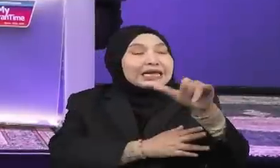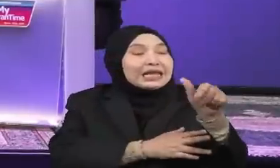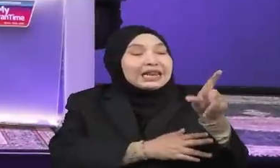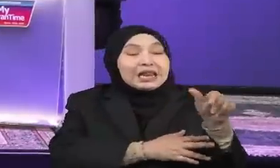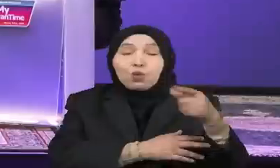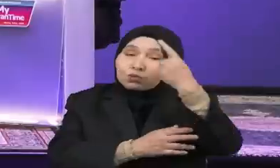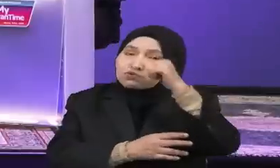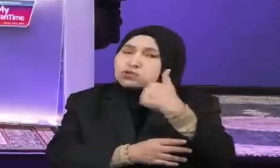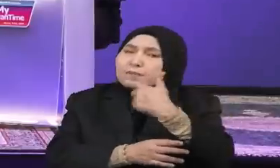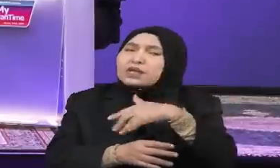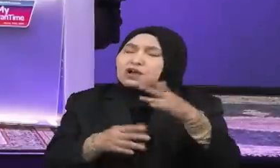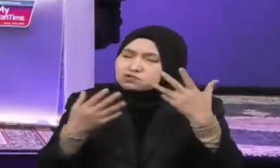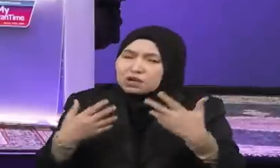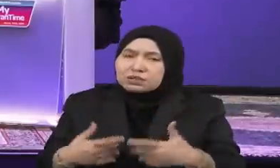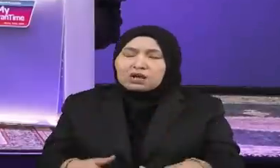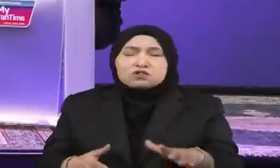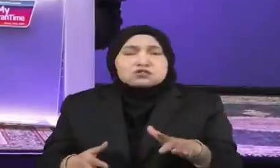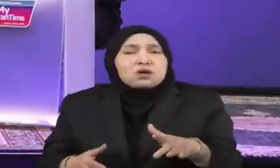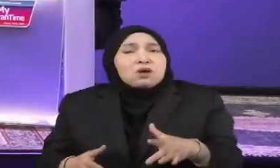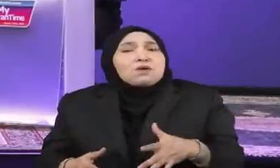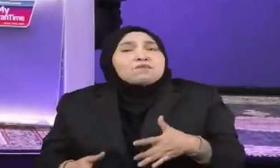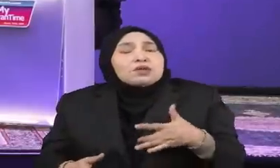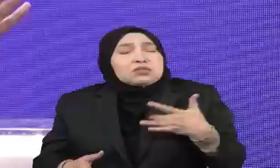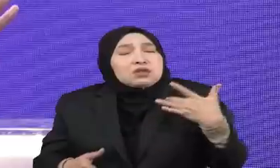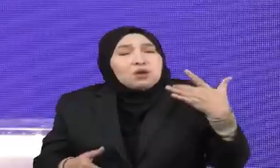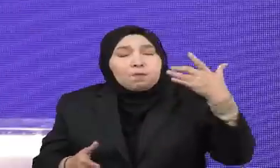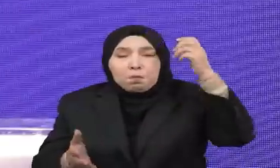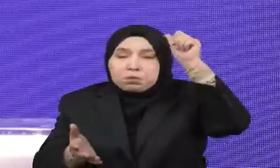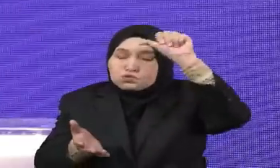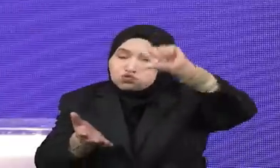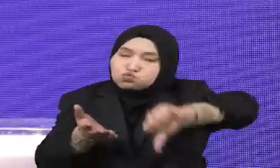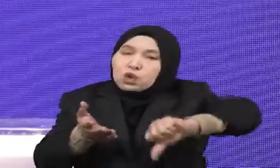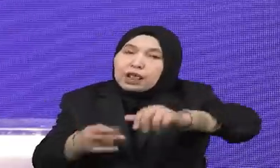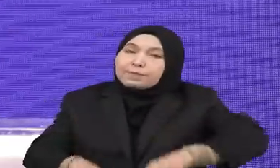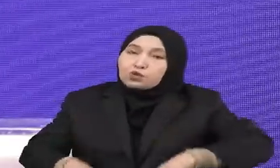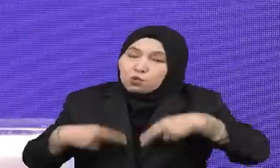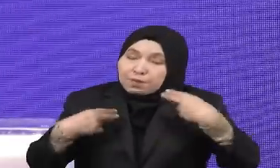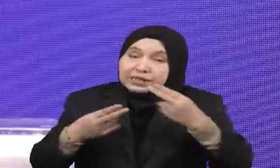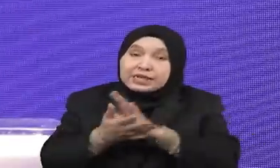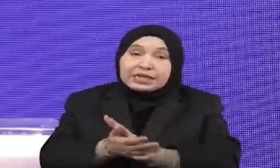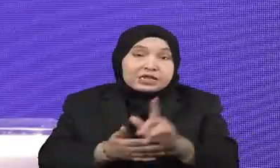yang pernah tersembam dalam kehidupan hanya